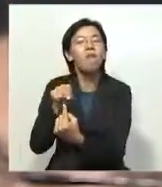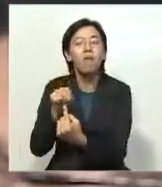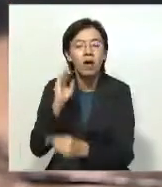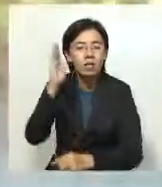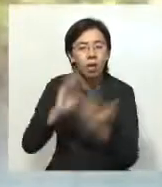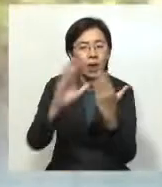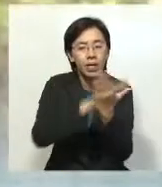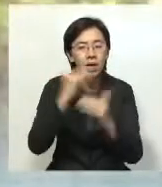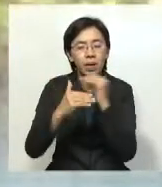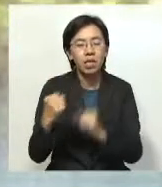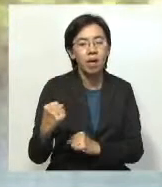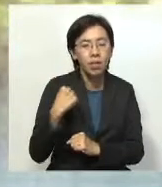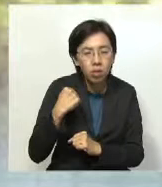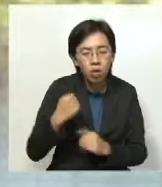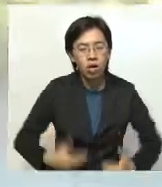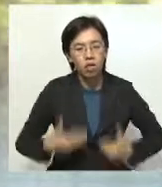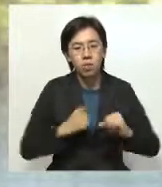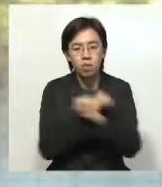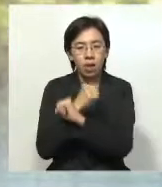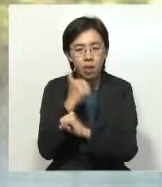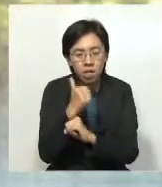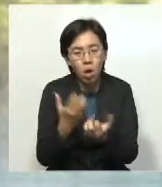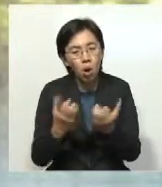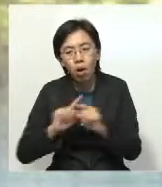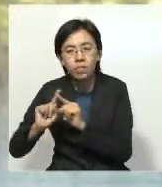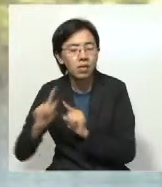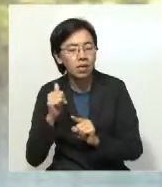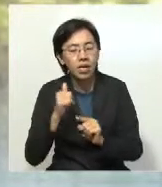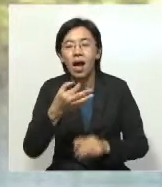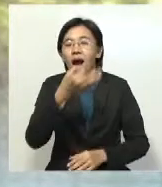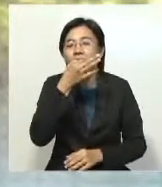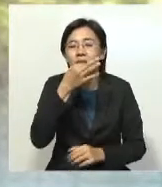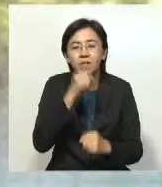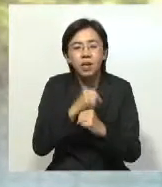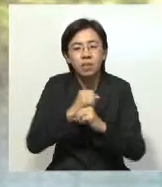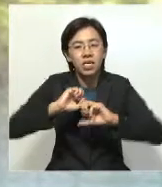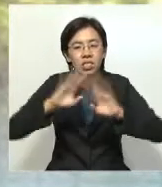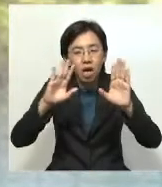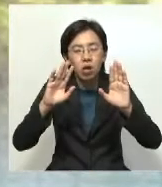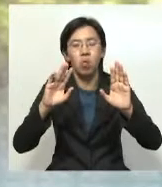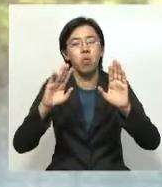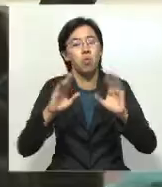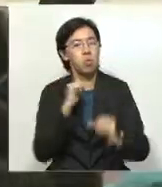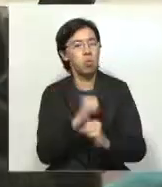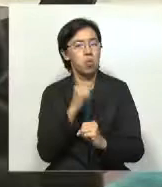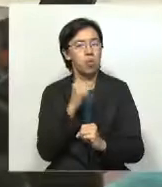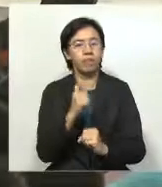คงความปลอดภัยชีวิตทรัพย์สินการประกอบการอาชีพต่างๆที่มันโปร่งใสมีประสิทธิภ